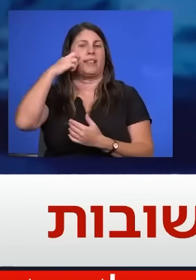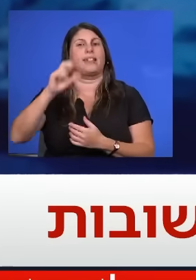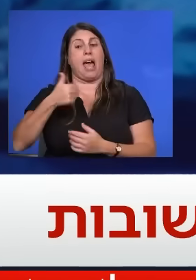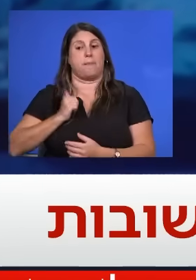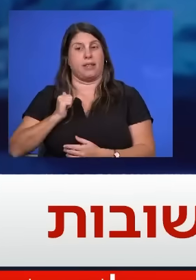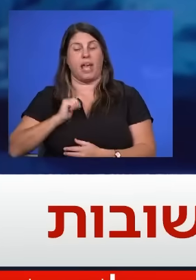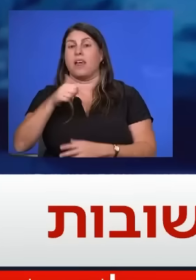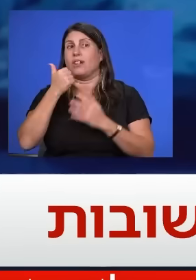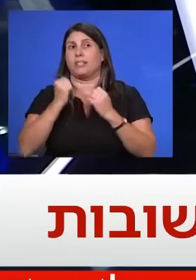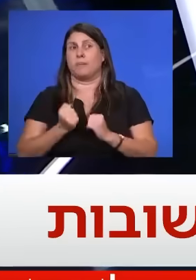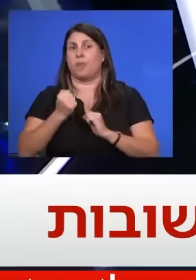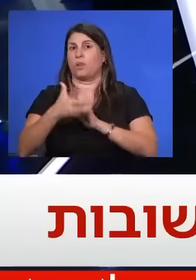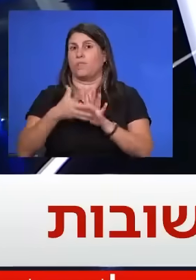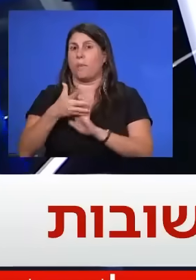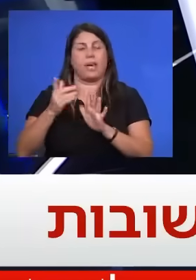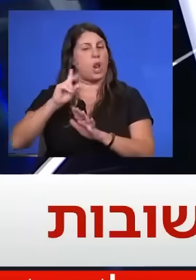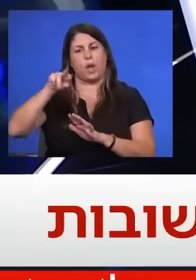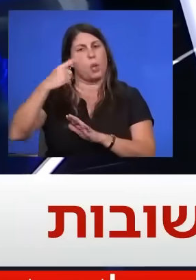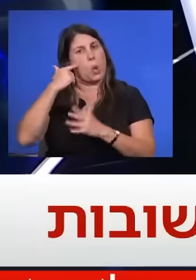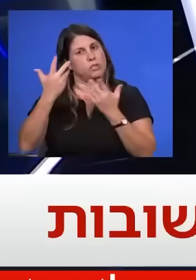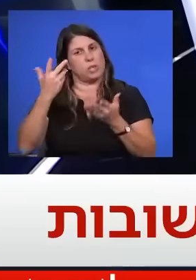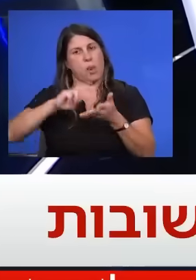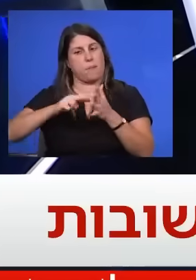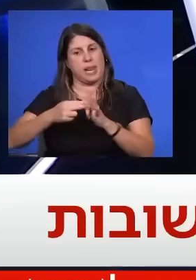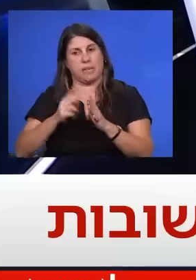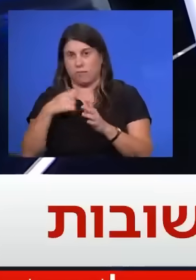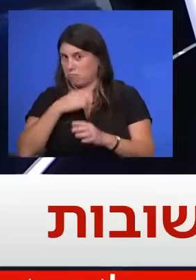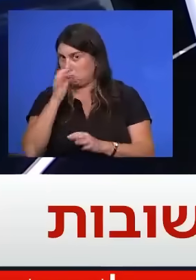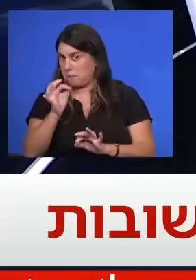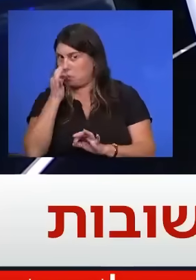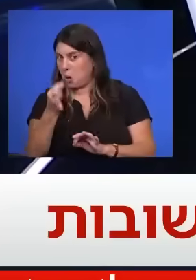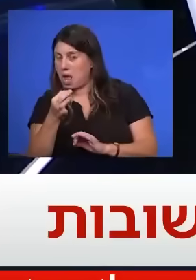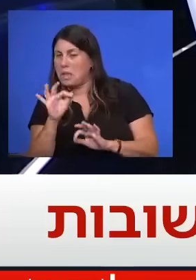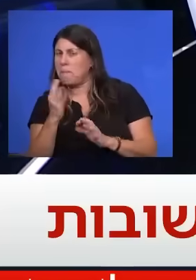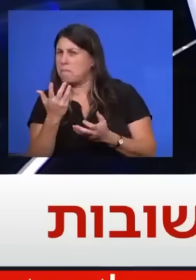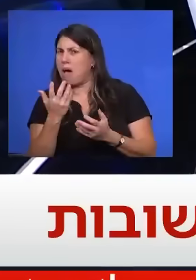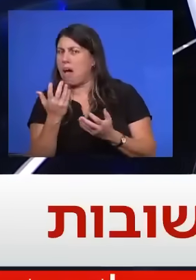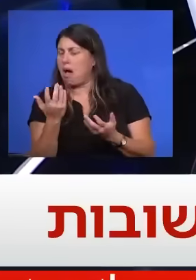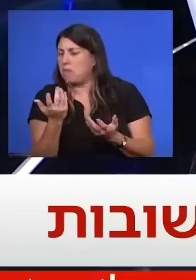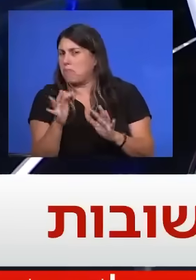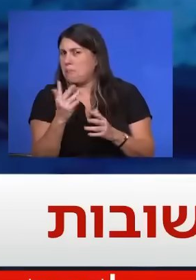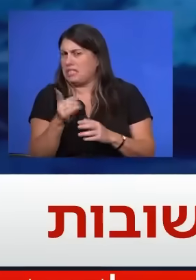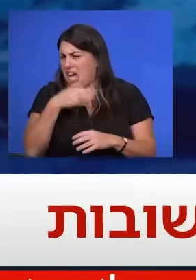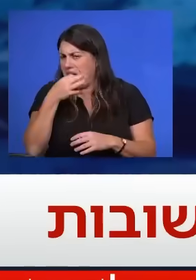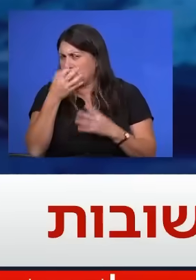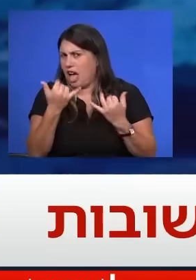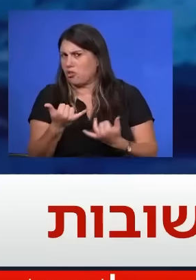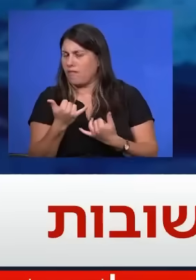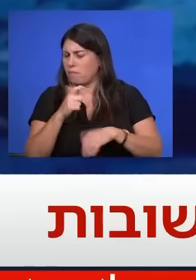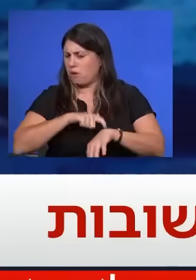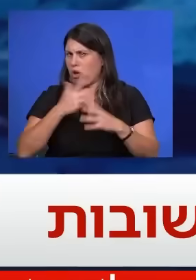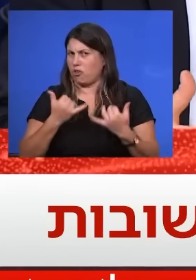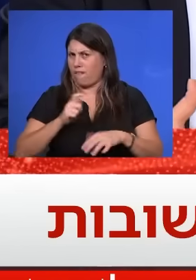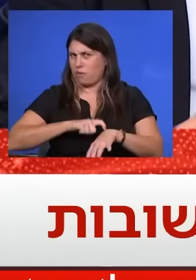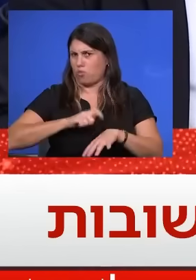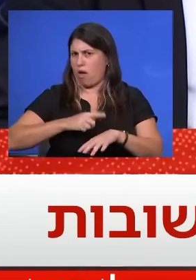ואומר לא יהיו כאן שיקולים פוליטיים, אבל אני באמת שואלת, מה בכל זאת הצדיק הצהרה כזאת, בשעה כזאת, בפריים טיים? תראי, טוב שראש הממשלה מוסר